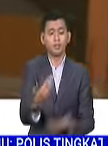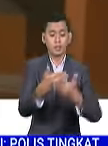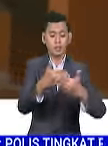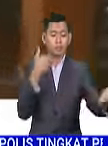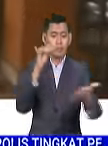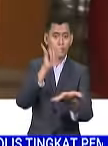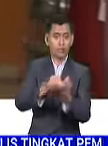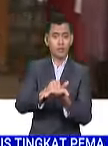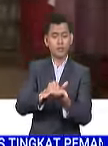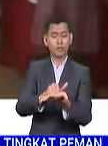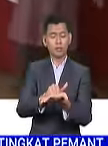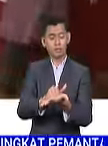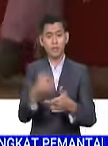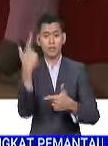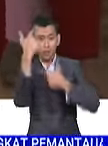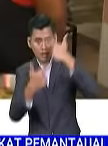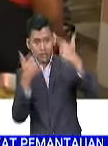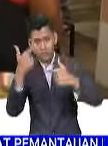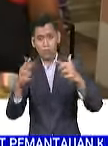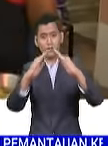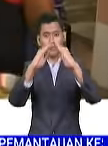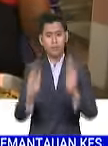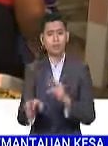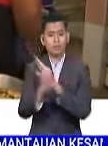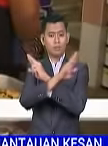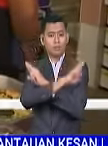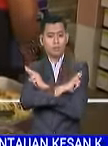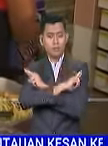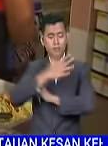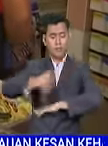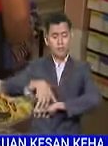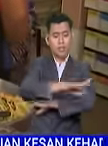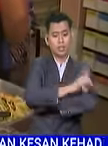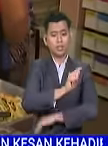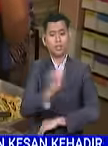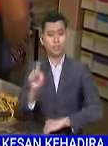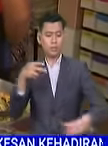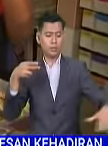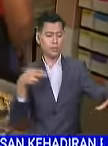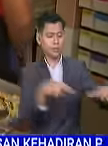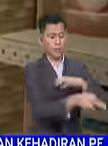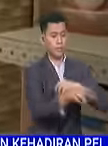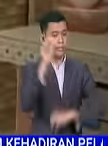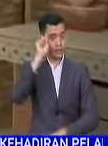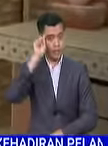itu melawat peniaga di Hentian Rehat dan Rawat Ajil Labu Raya Pantai Timur 2 di Hulu Terengganu.